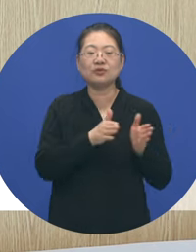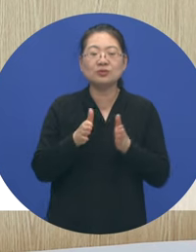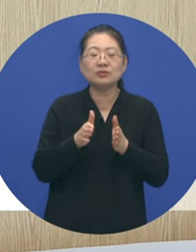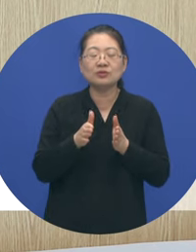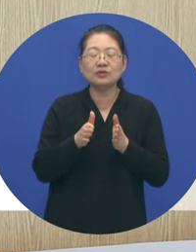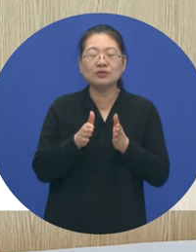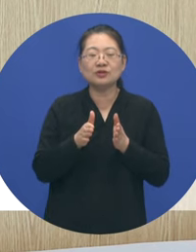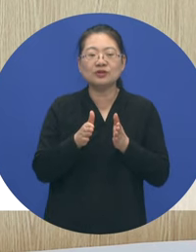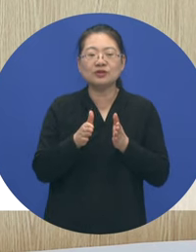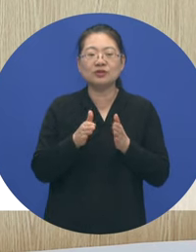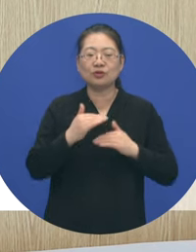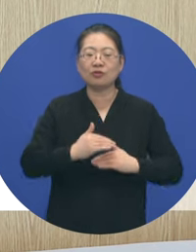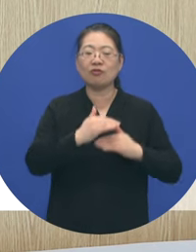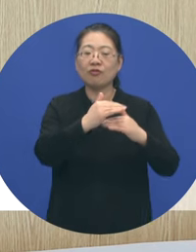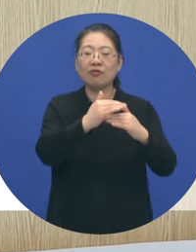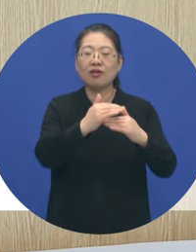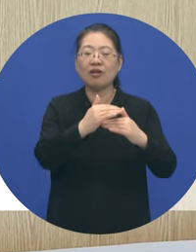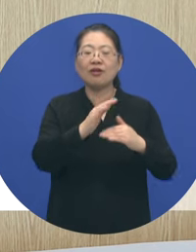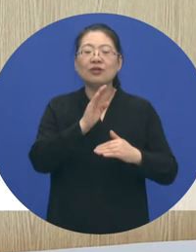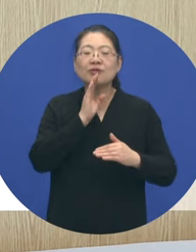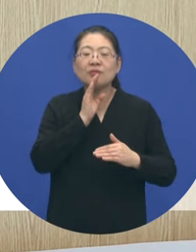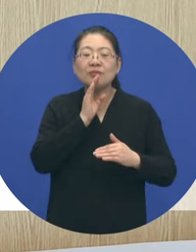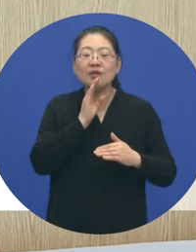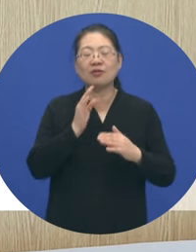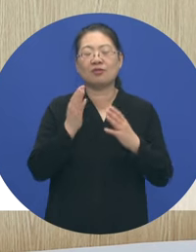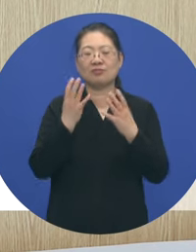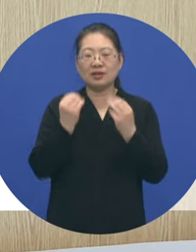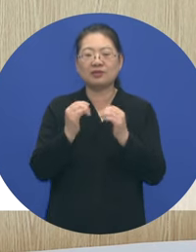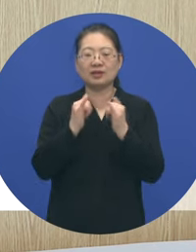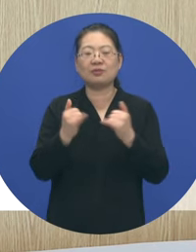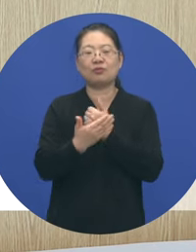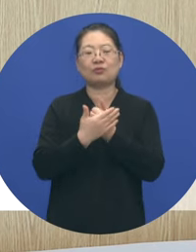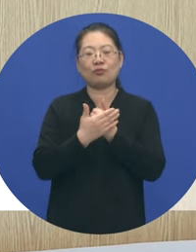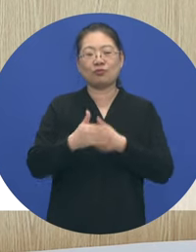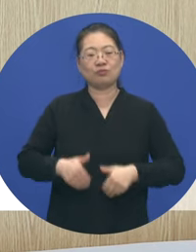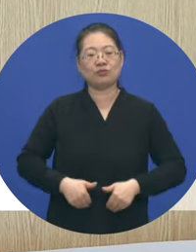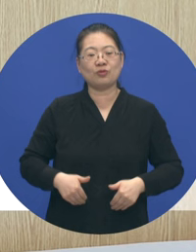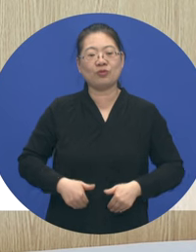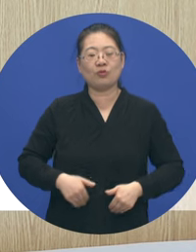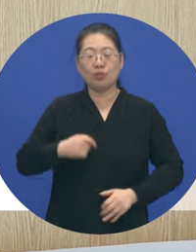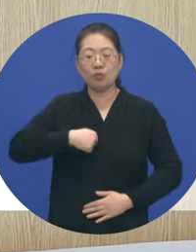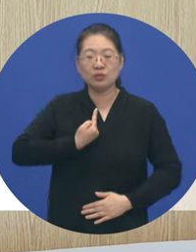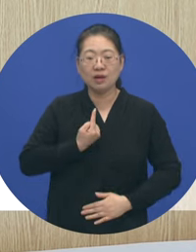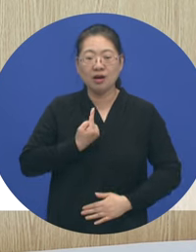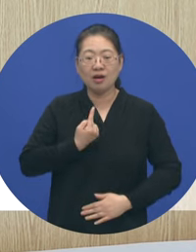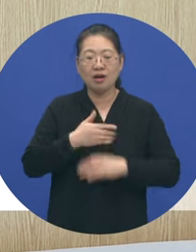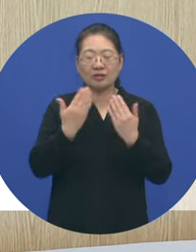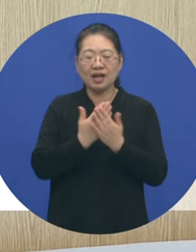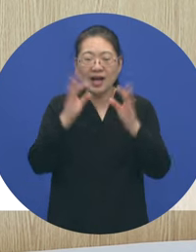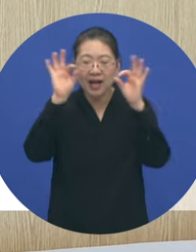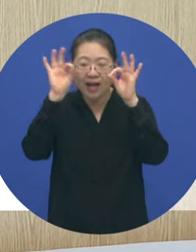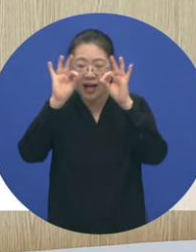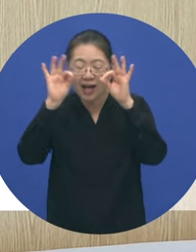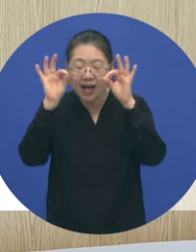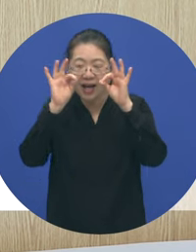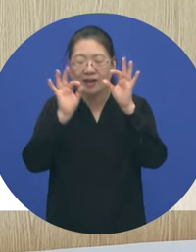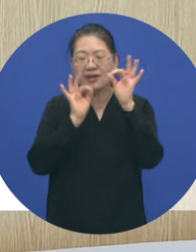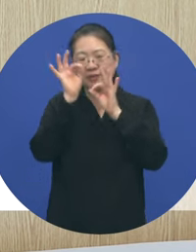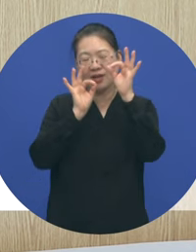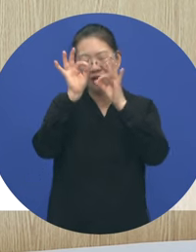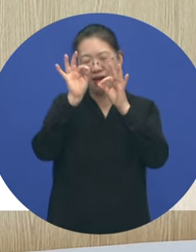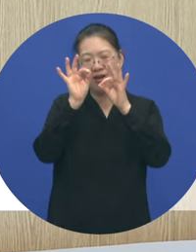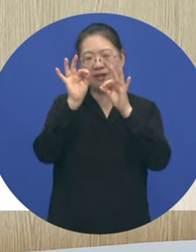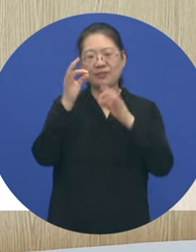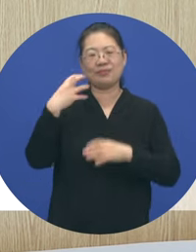준비하면서 생각보다 많은 여러 사람들의 도움이 필요하고 또 그런 걸 혼자서 막 다 찾으면서